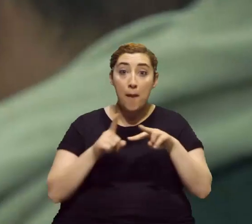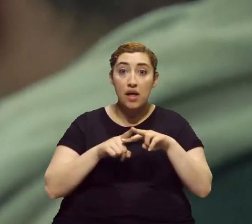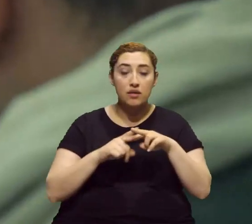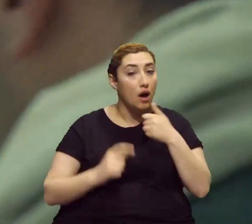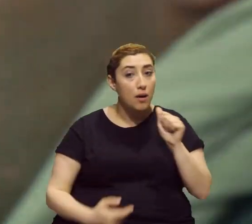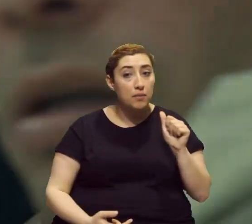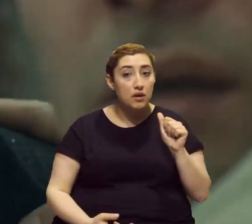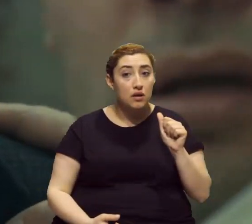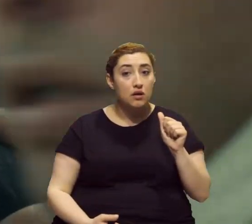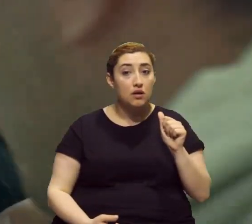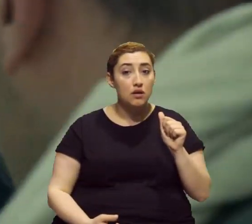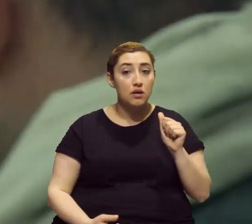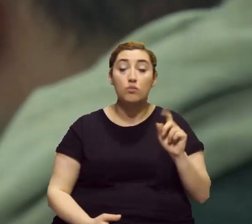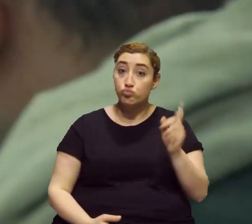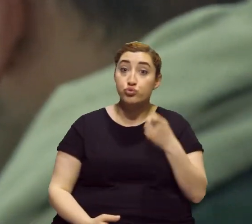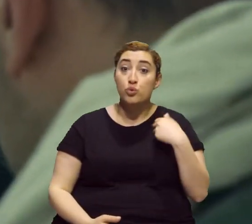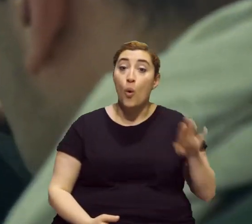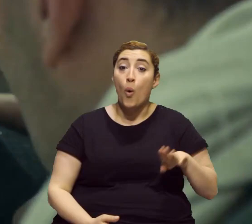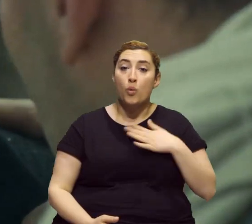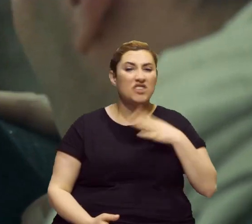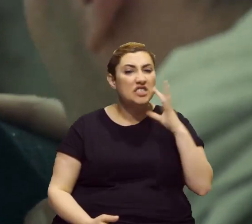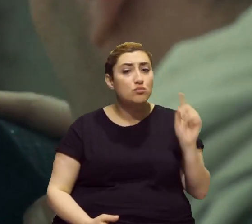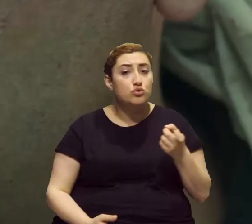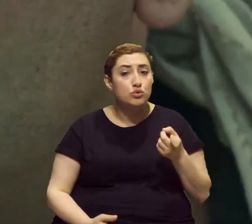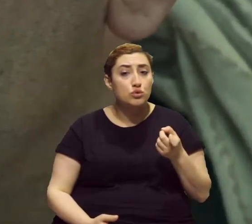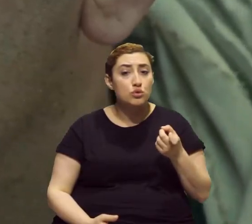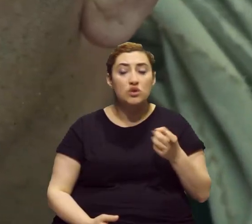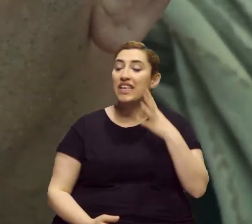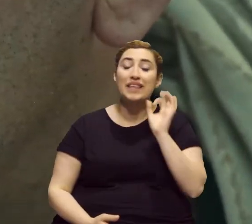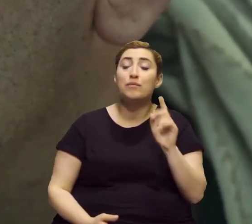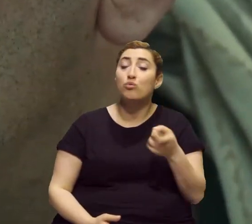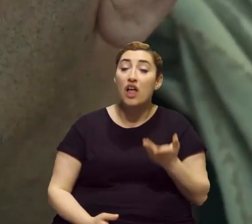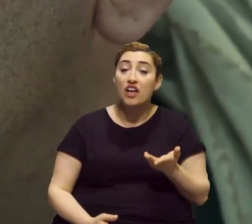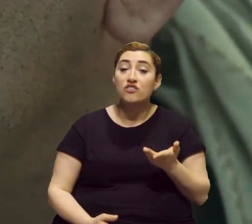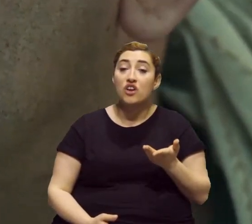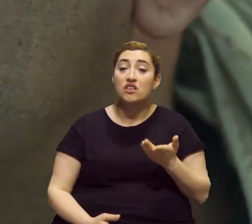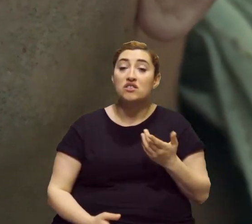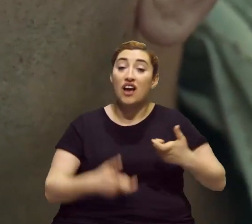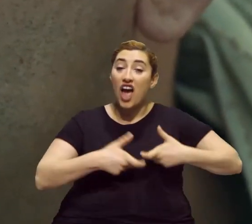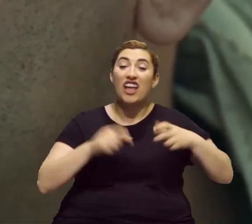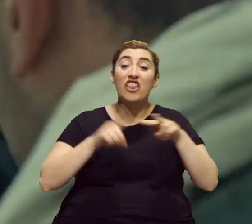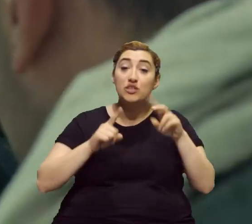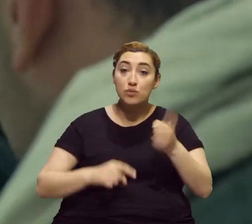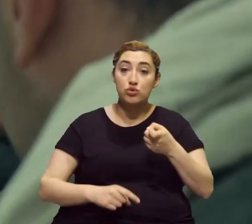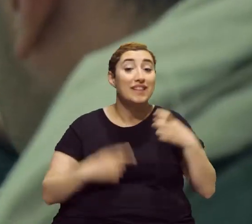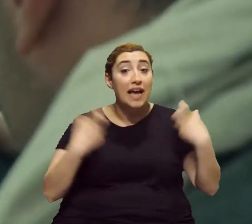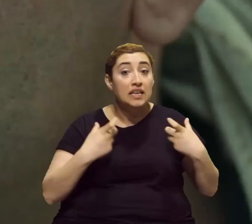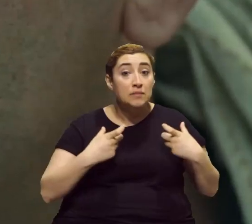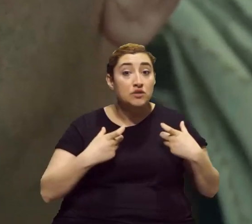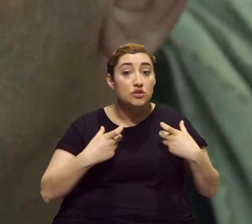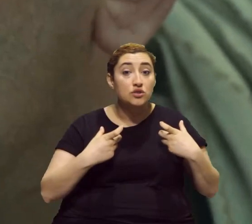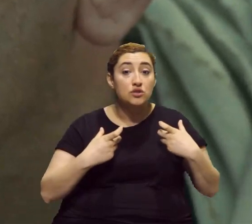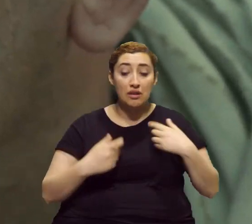Ahmet. Abi. Bulduk oğlum. Kim bulduk? Kim olacak? Gardiyan Necmi'yi.